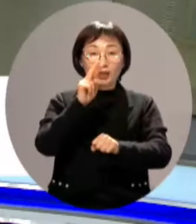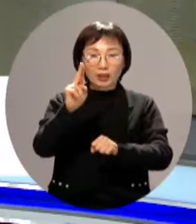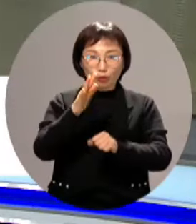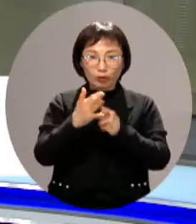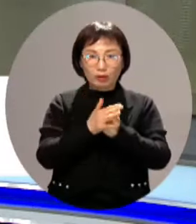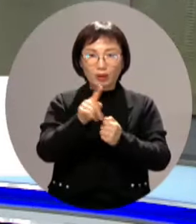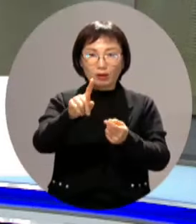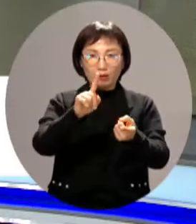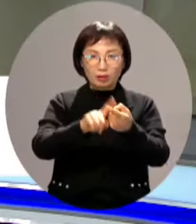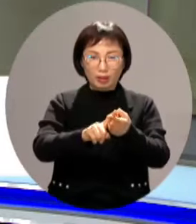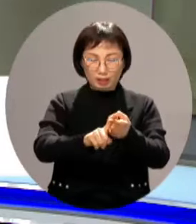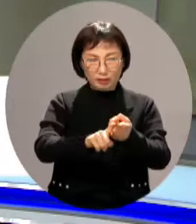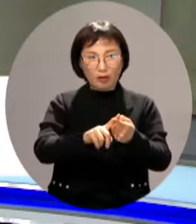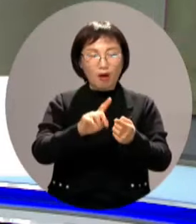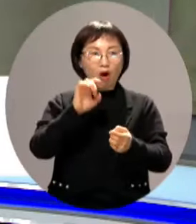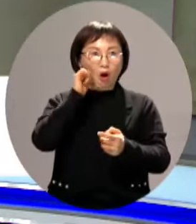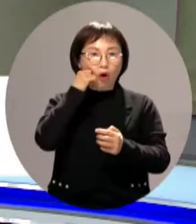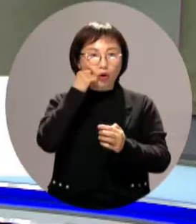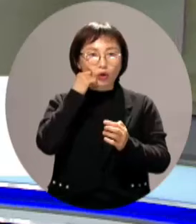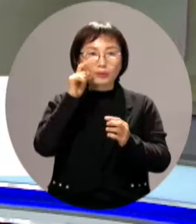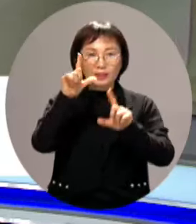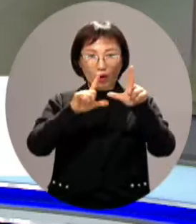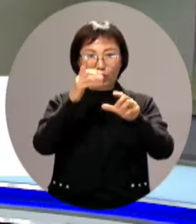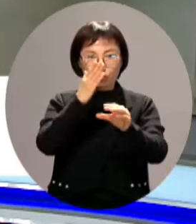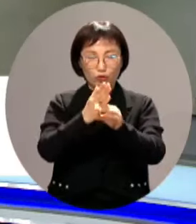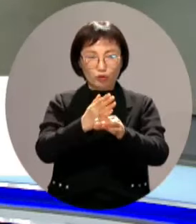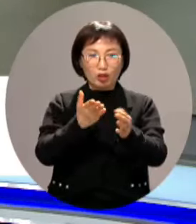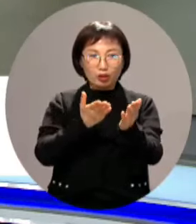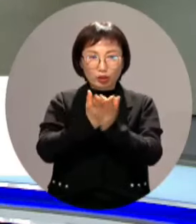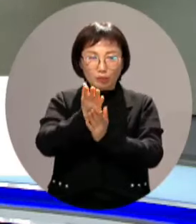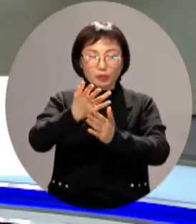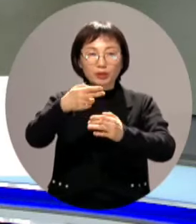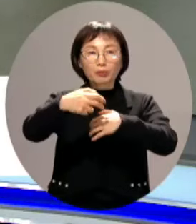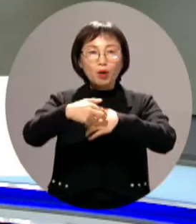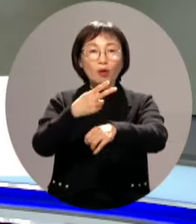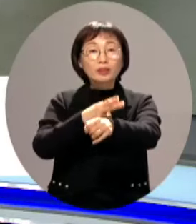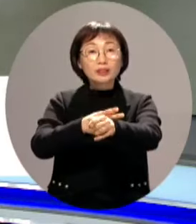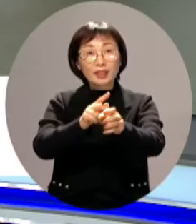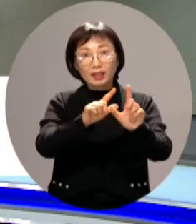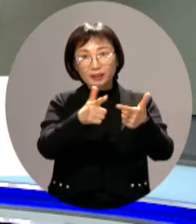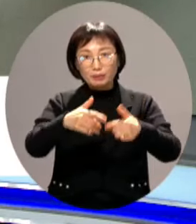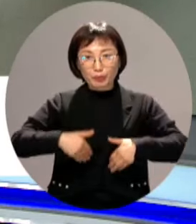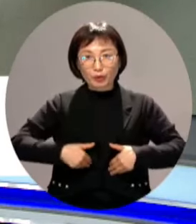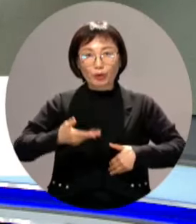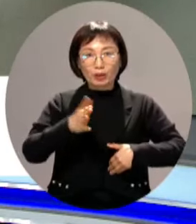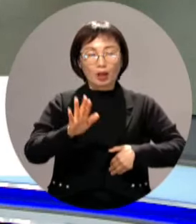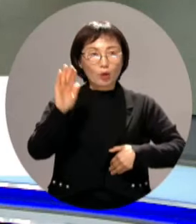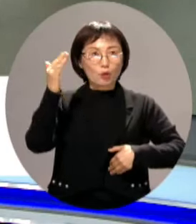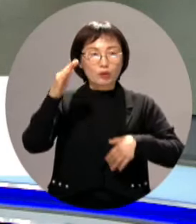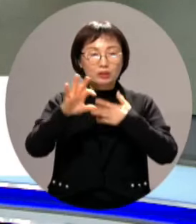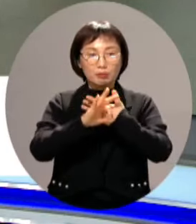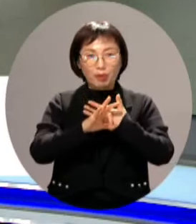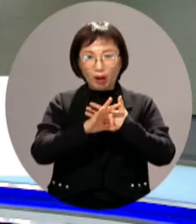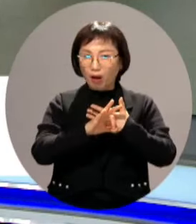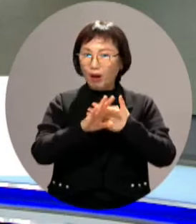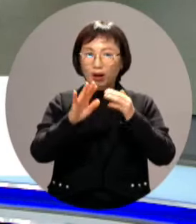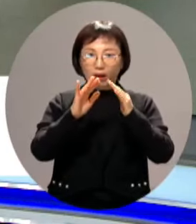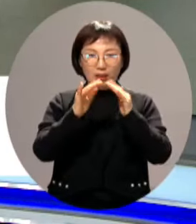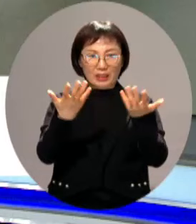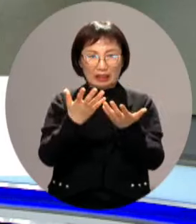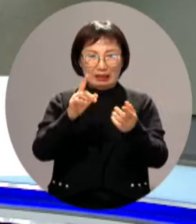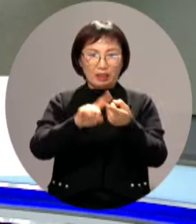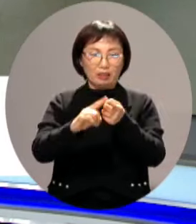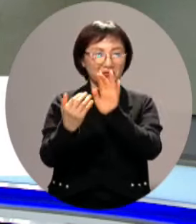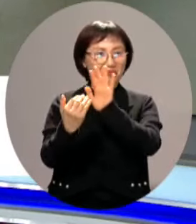시달리고 있습니다. 전문 자격을 가진 수의사들이 필요한 건데 이들이 최근 들어서 부쩍 공무원 임용을 기피하고